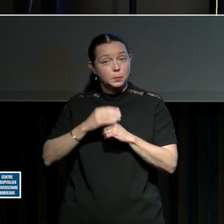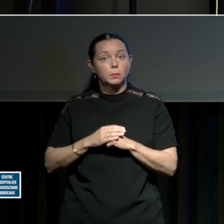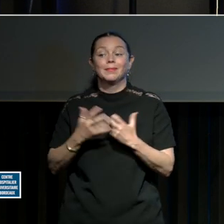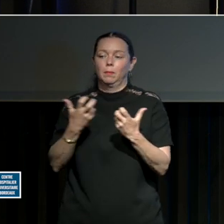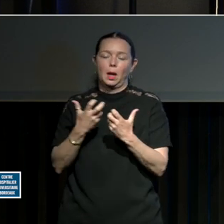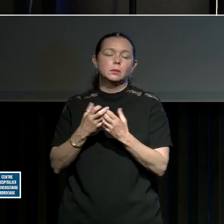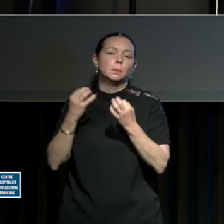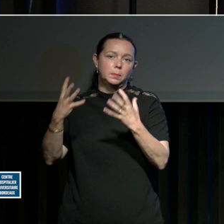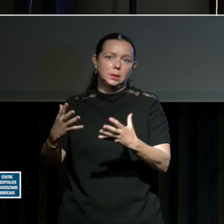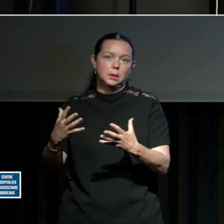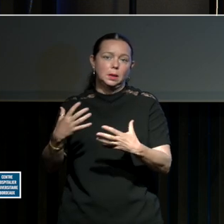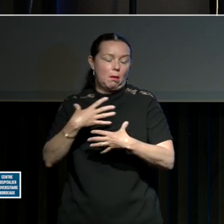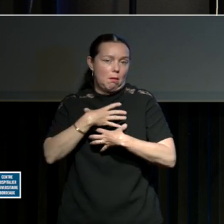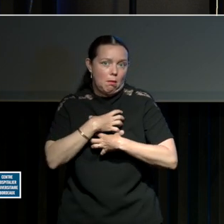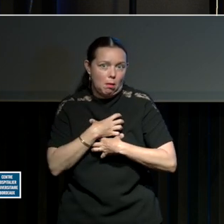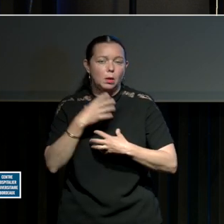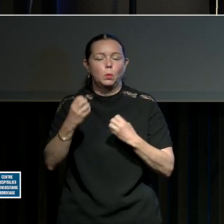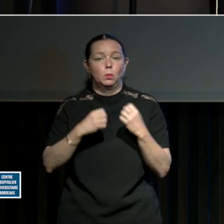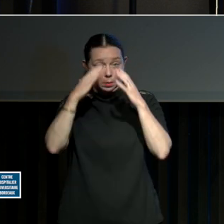l'anxiété et la dépression.